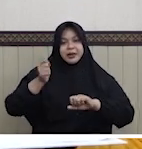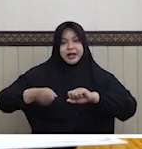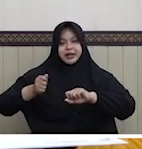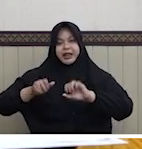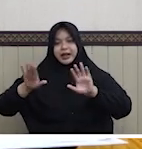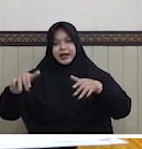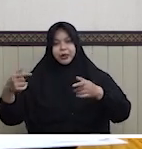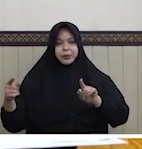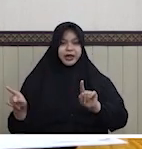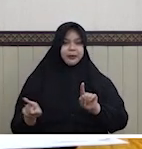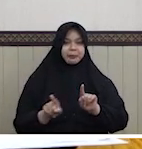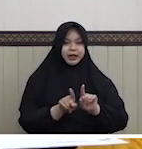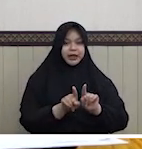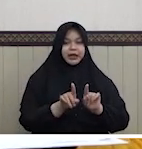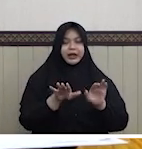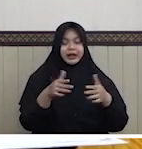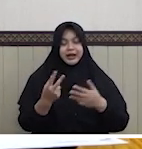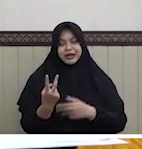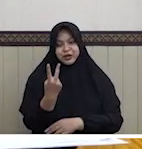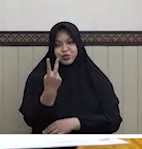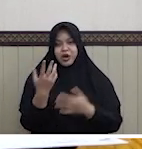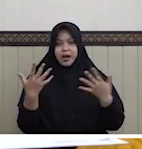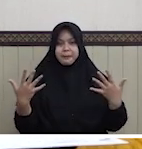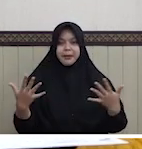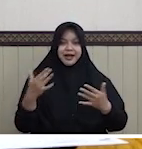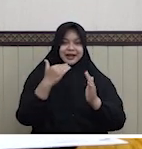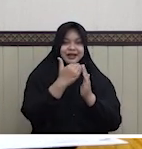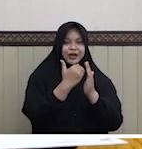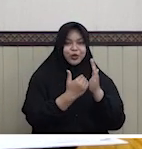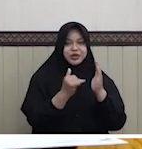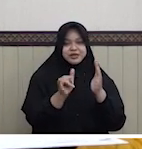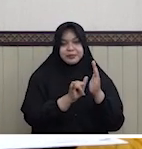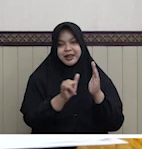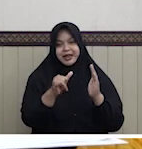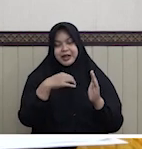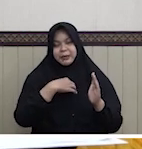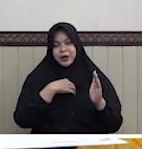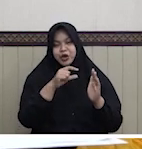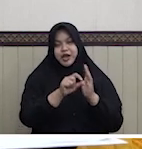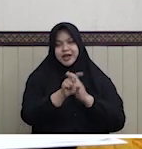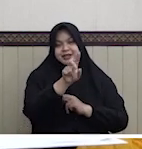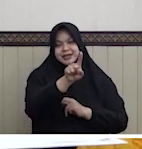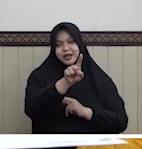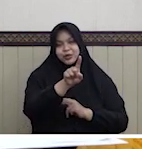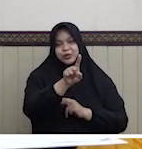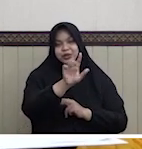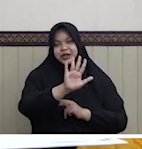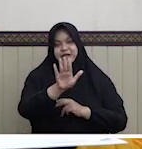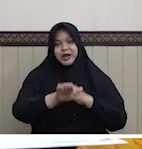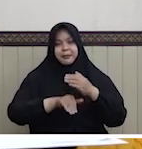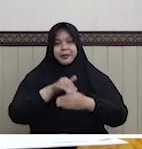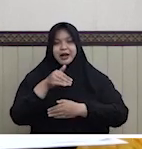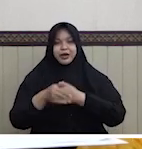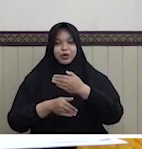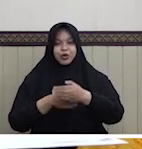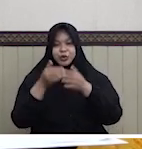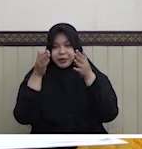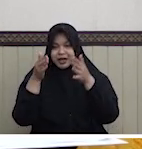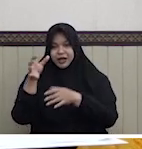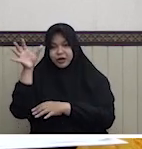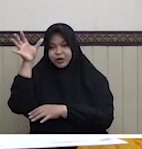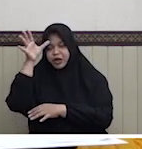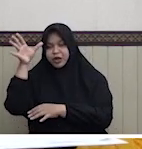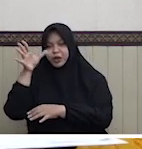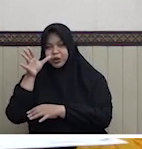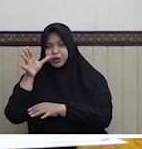dan atau pendamping Kemudian yang kedua ketentuan sebagaimana dimaksud pada ayat satu tidak berlaku dalam